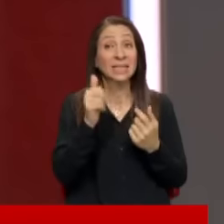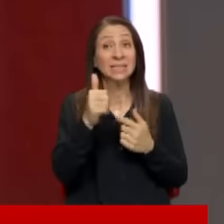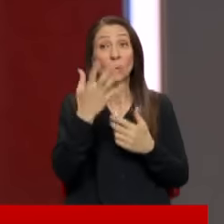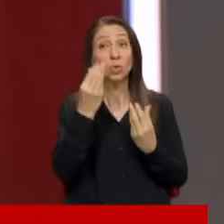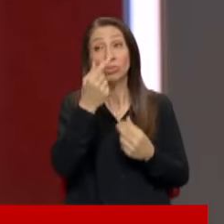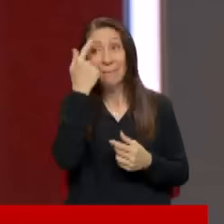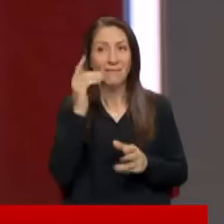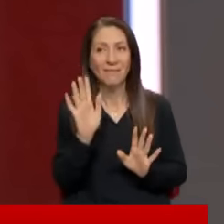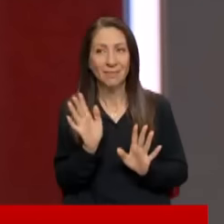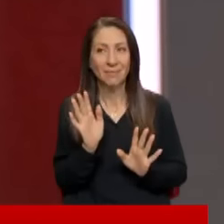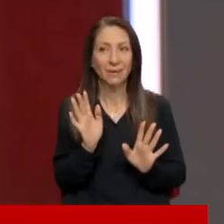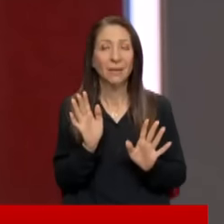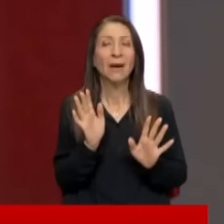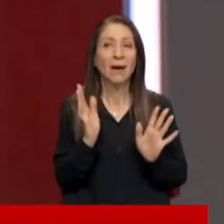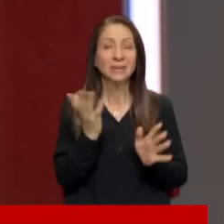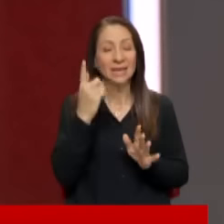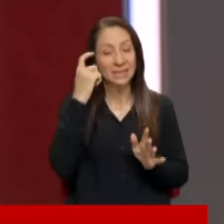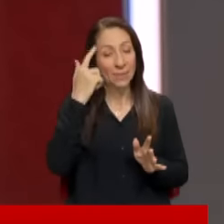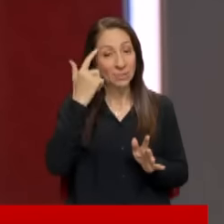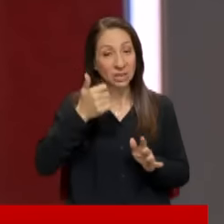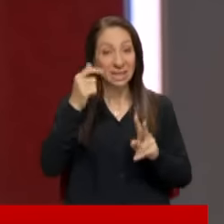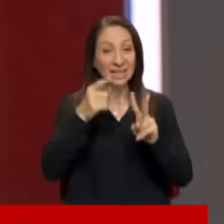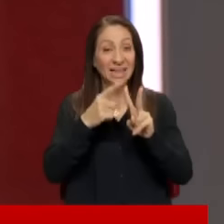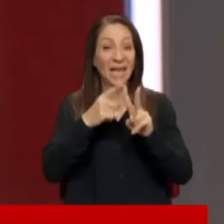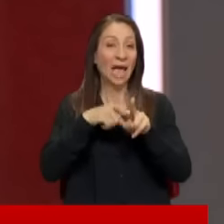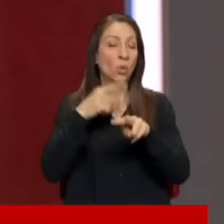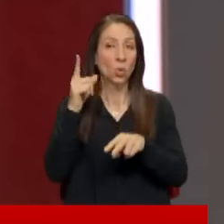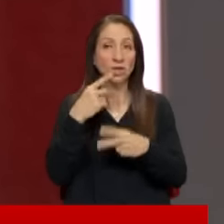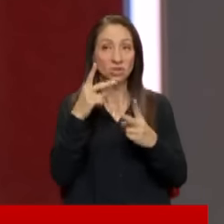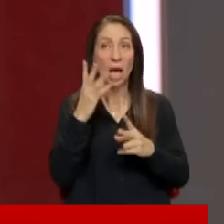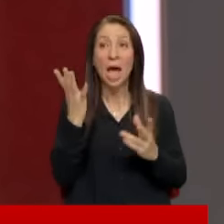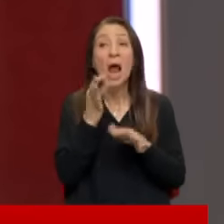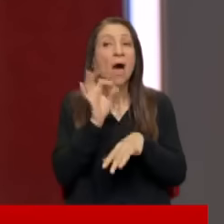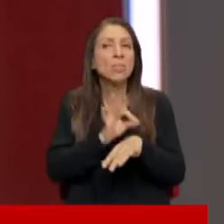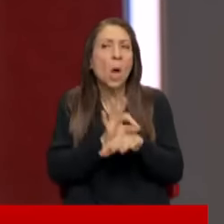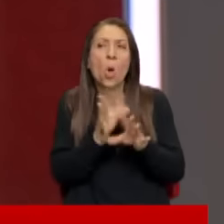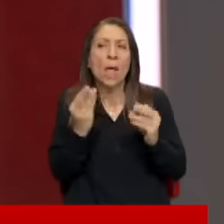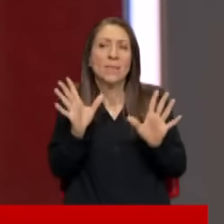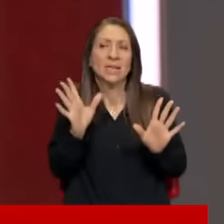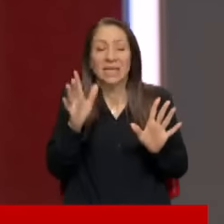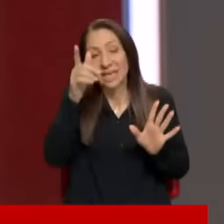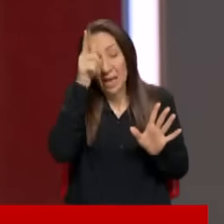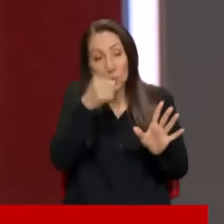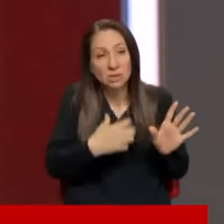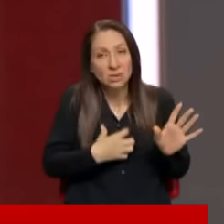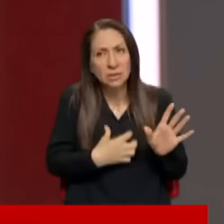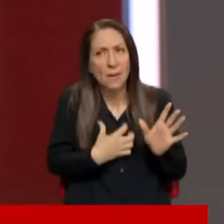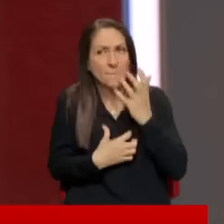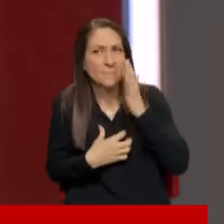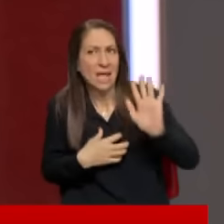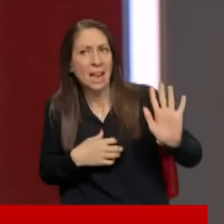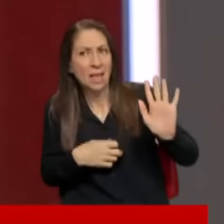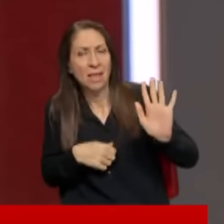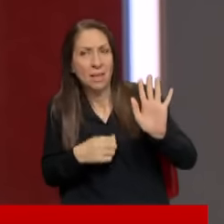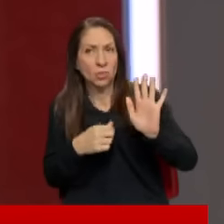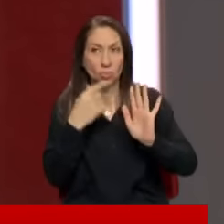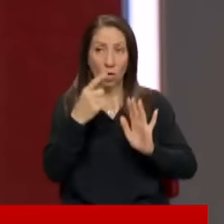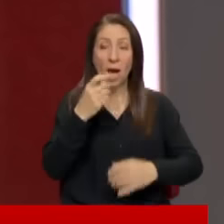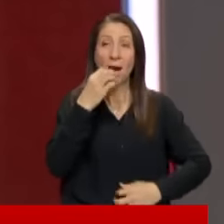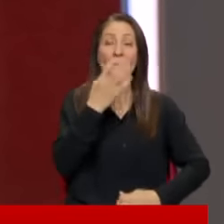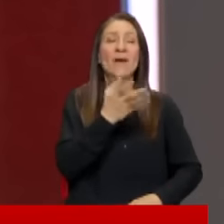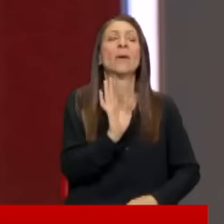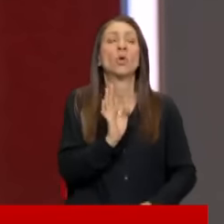değil. Hatta İsrail Başbakanı Netanyahu'dan gelen açıklama şu: her an olabilir. İran bu tedirginlikle bizi beklesin diyor. Yani böyle